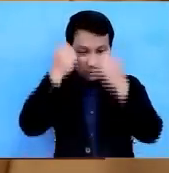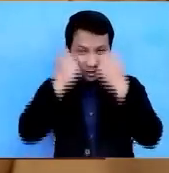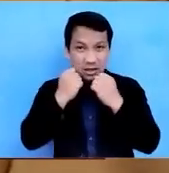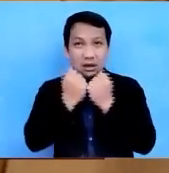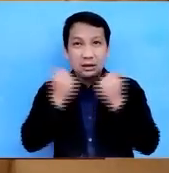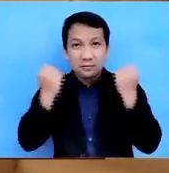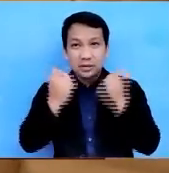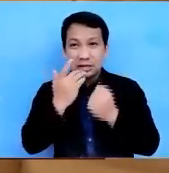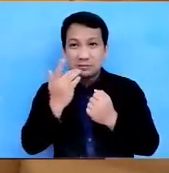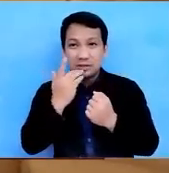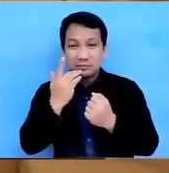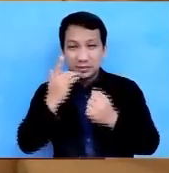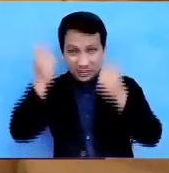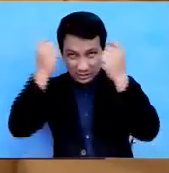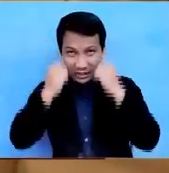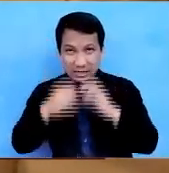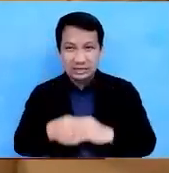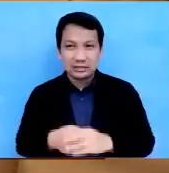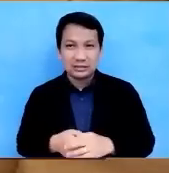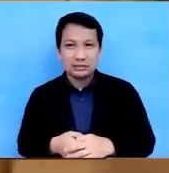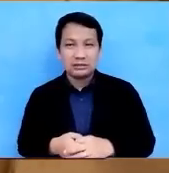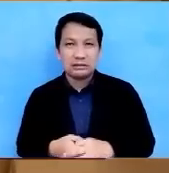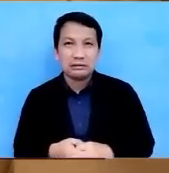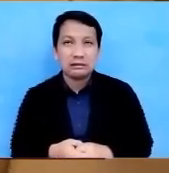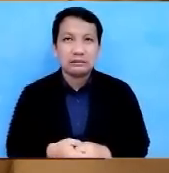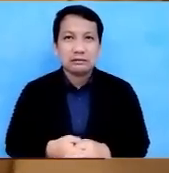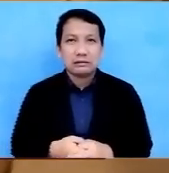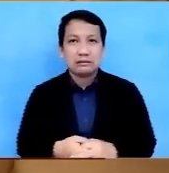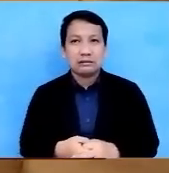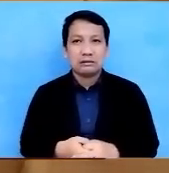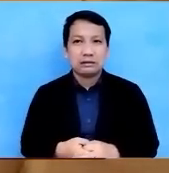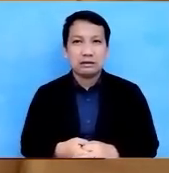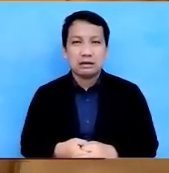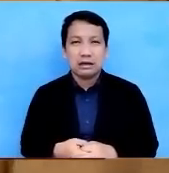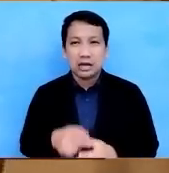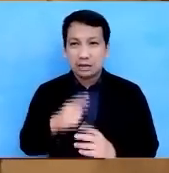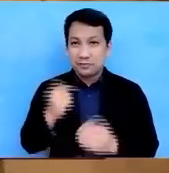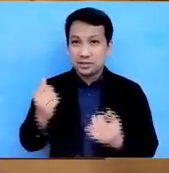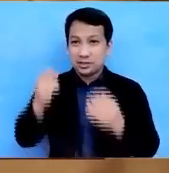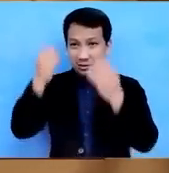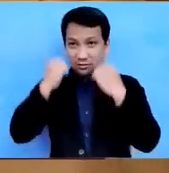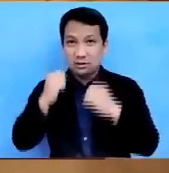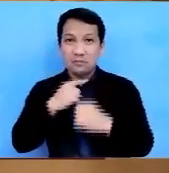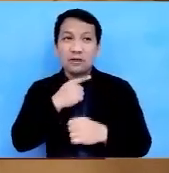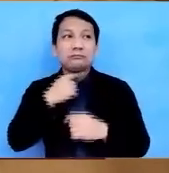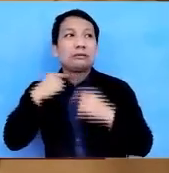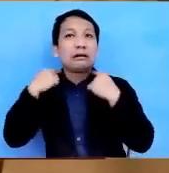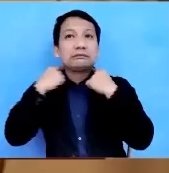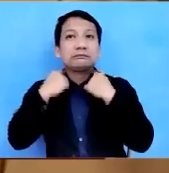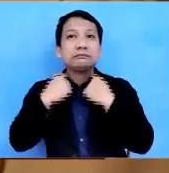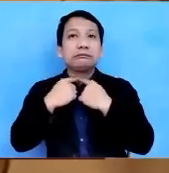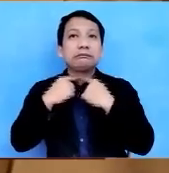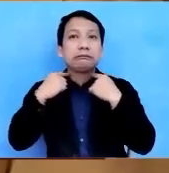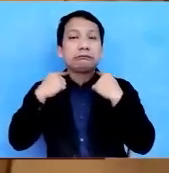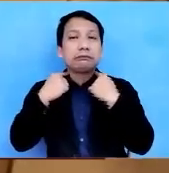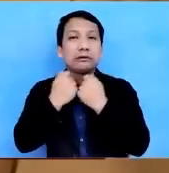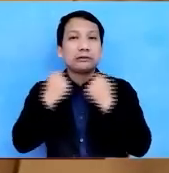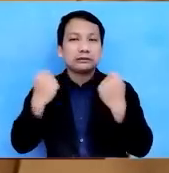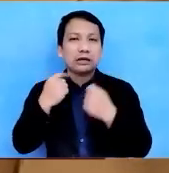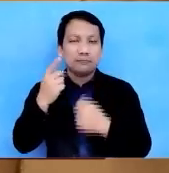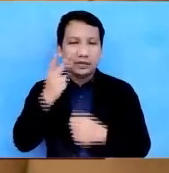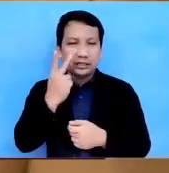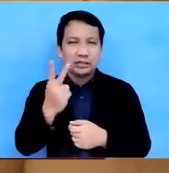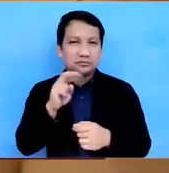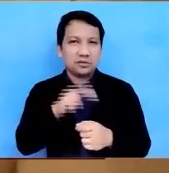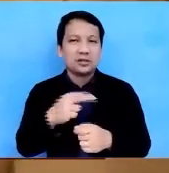kanyang ulo at tinalian ng alambre yung kanyang leeg. Hanggang ngayon, pwede nyo makita yung marka sa kanyang leeg